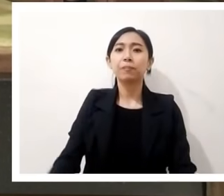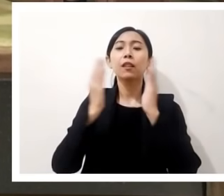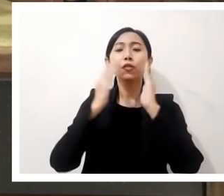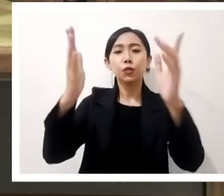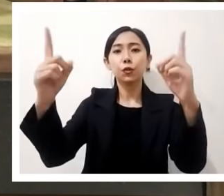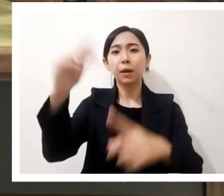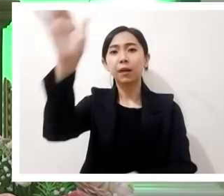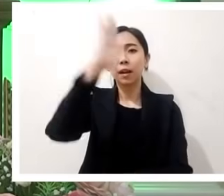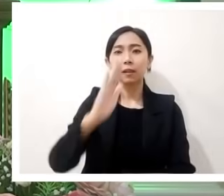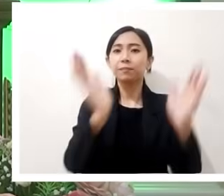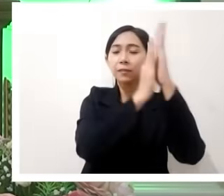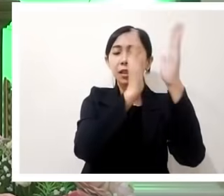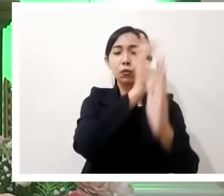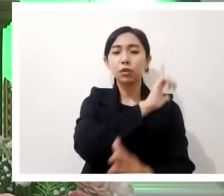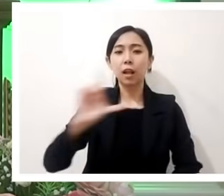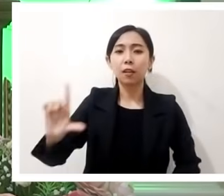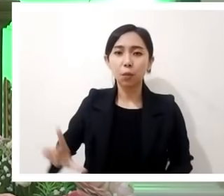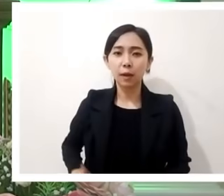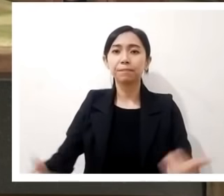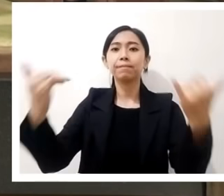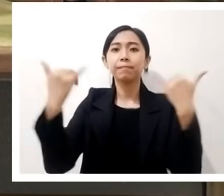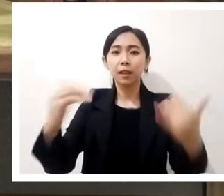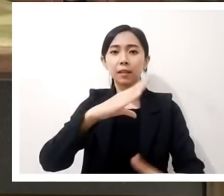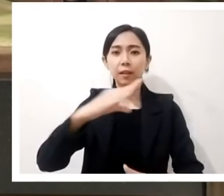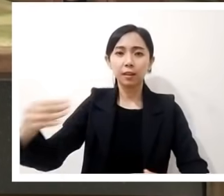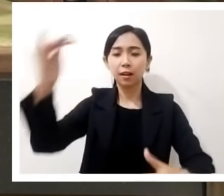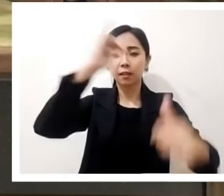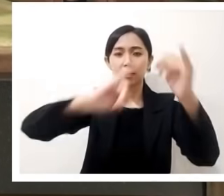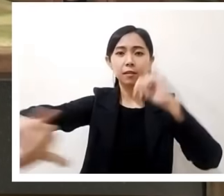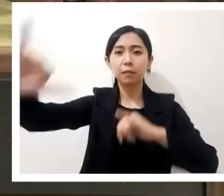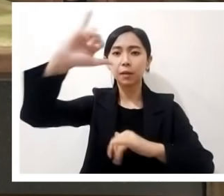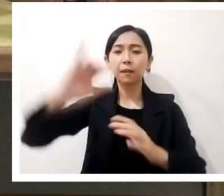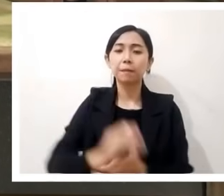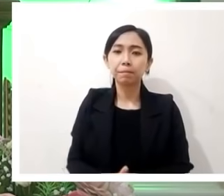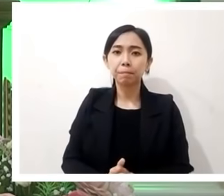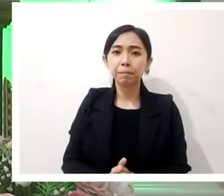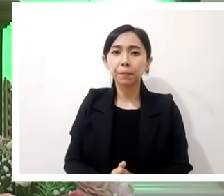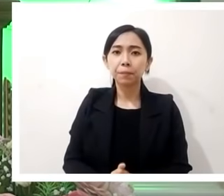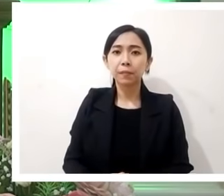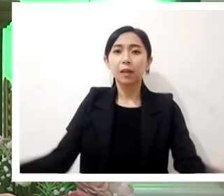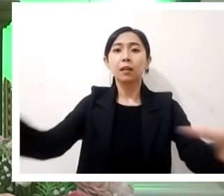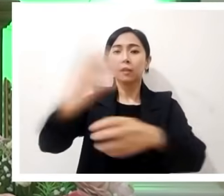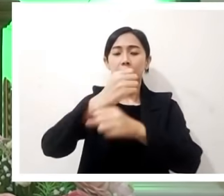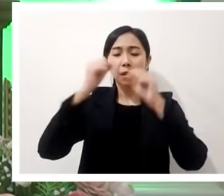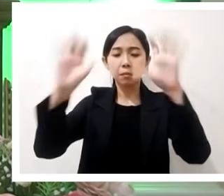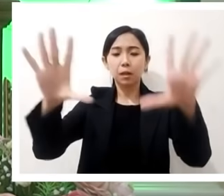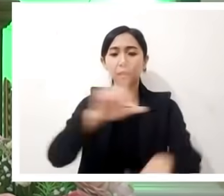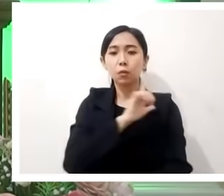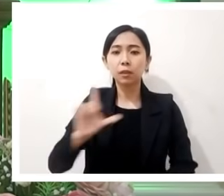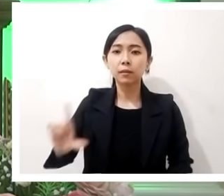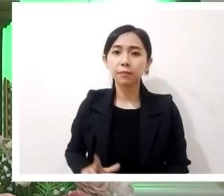Syukur kepada Allah. Terpujilah Tuhan. Kini dan selamanya. Terimalah berkat Tuhan.